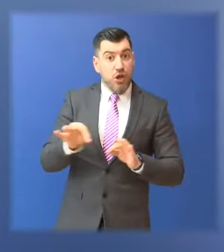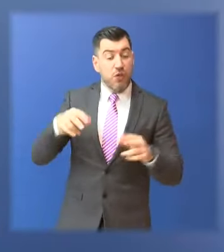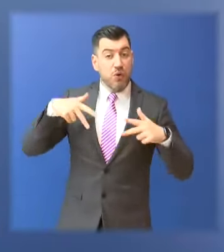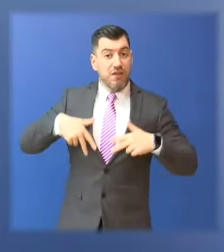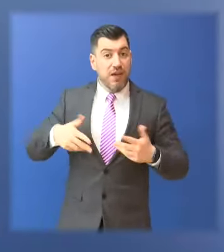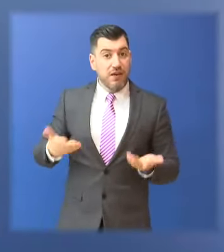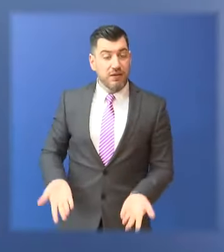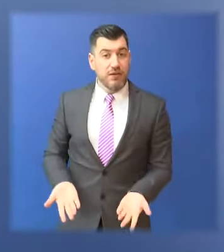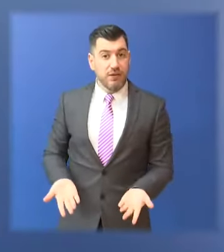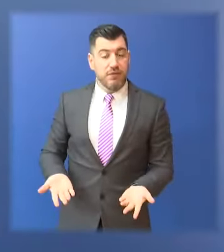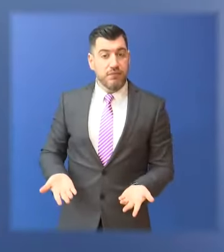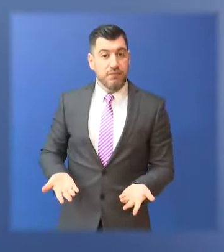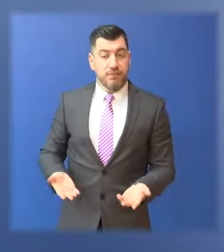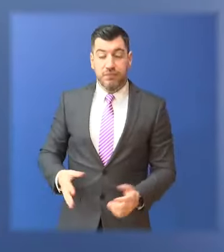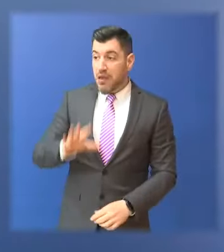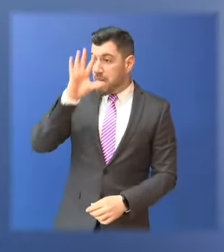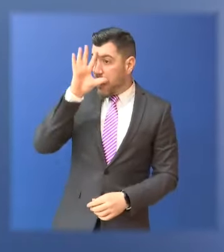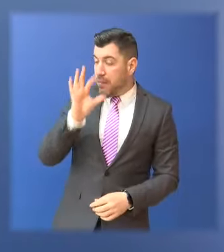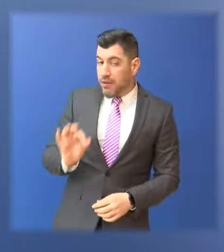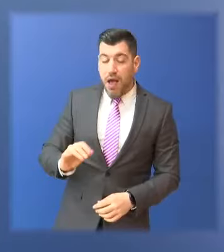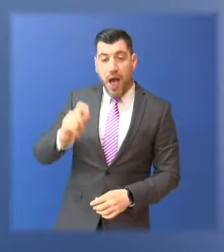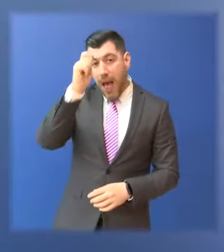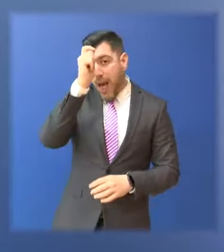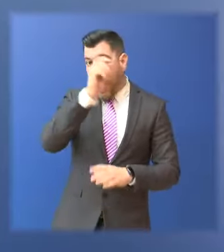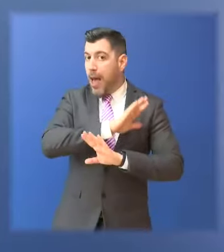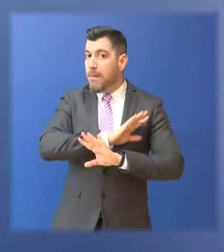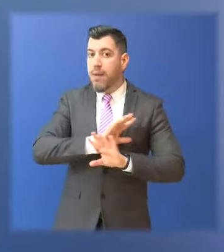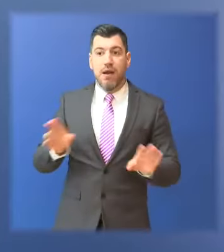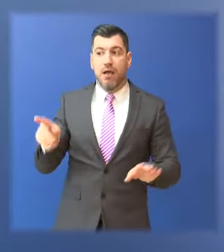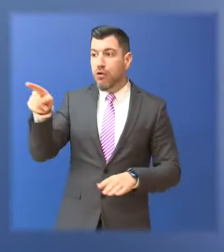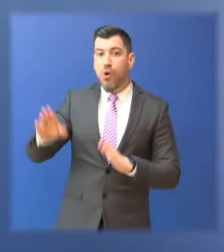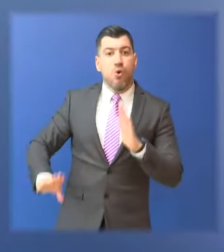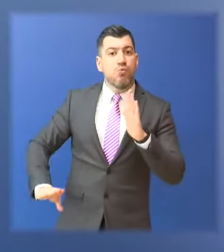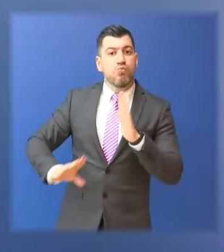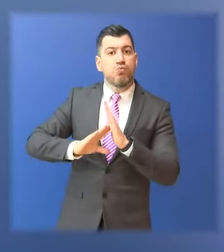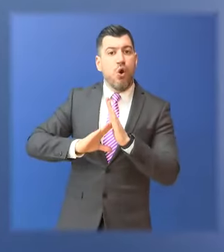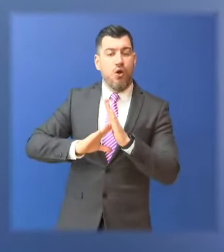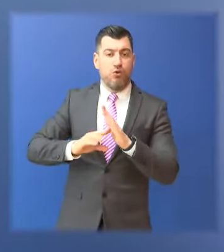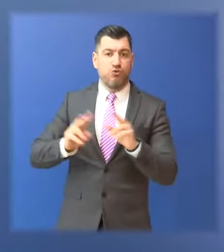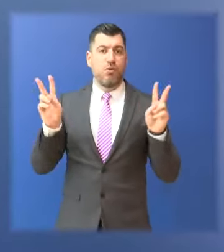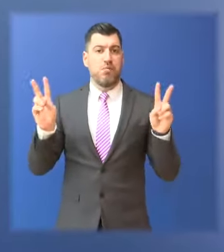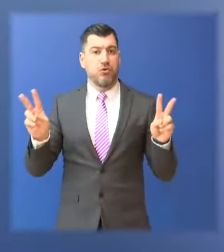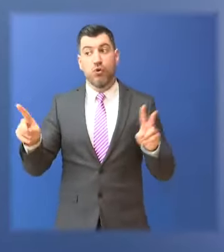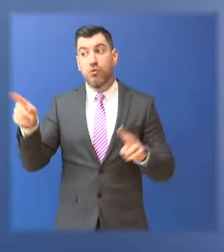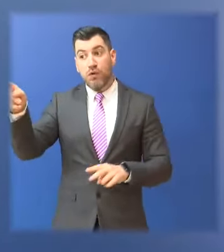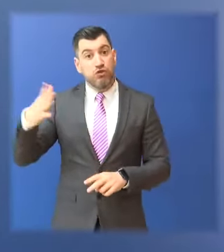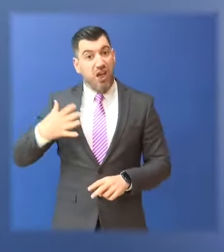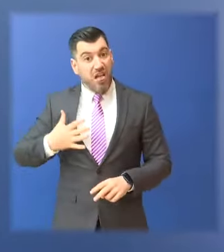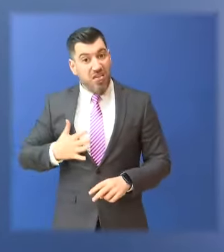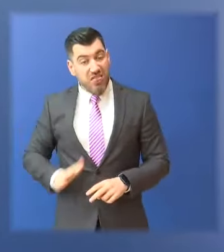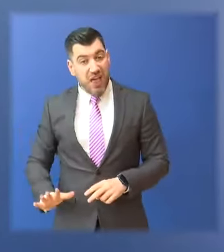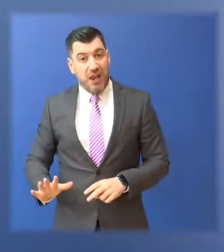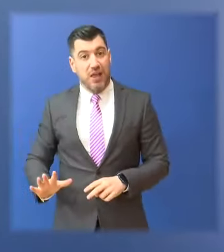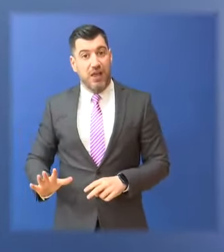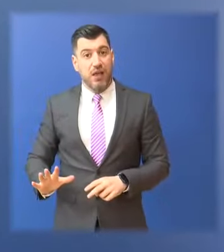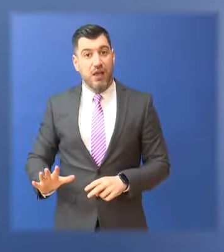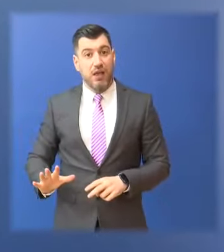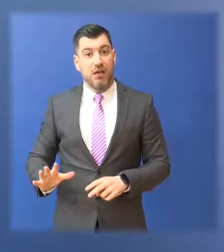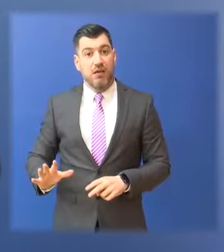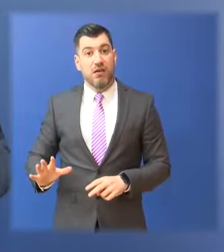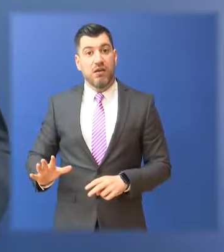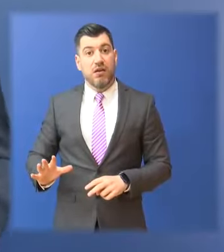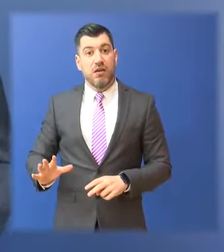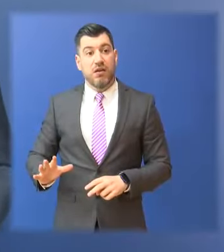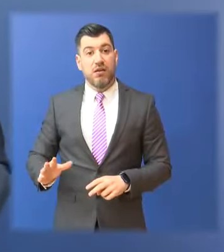Είναι αδιανόητο να ακούμε ότι ο πρόεδρος του ΠΑΣΟΚ, που θέλει να εκπροσωπήσει, όπως λέει, και το κέντρο και τους